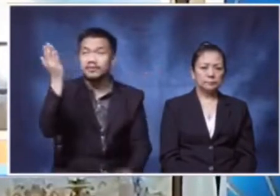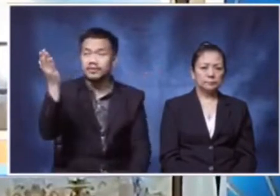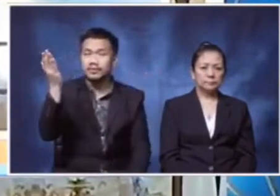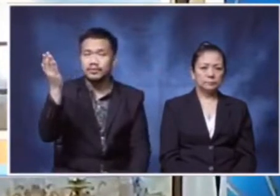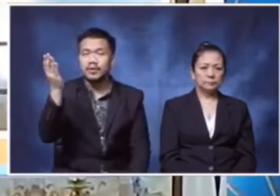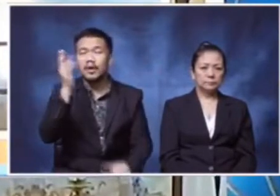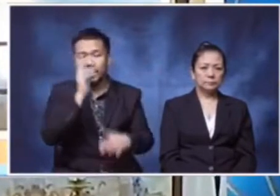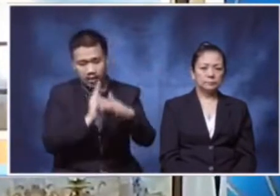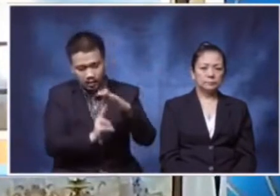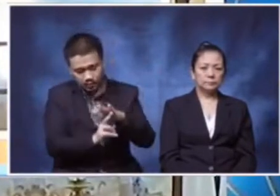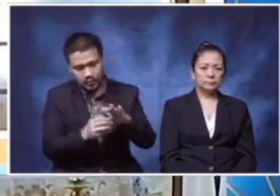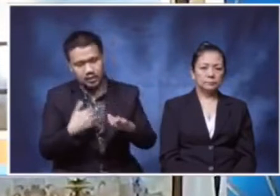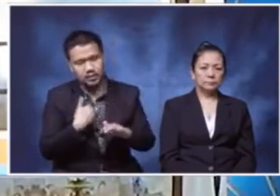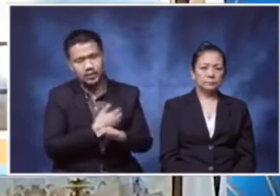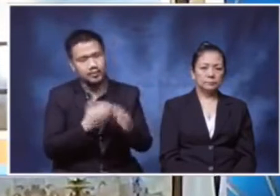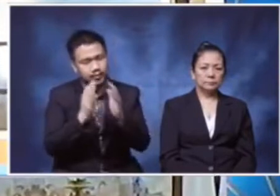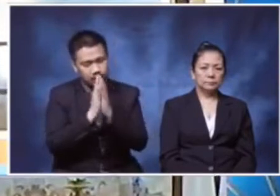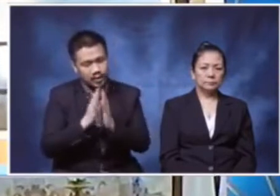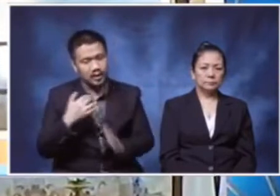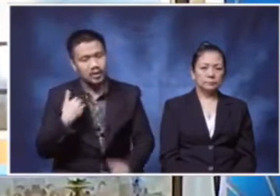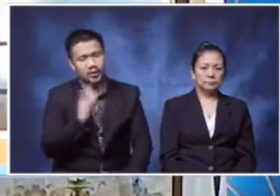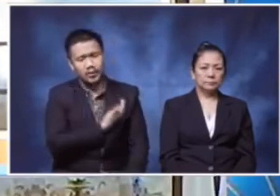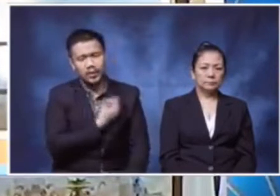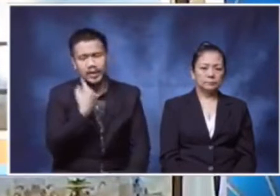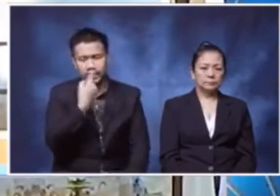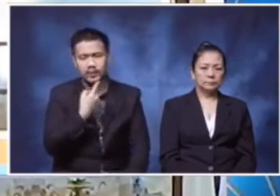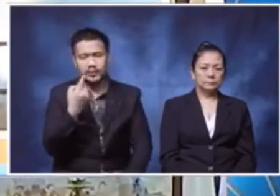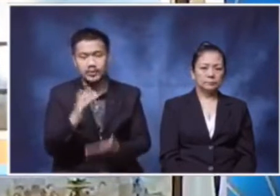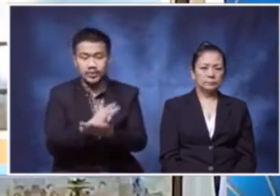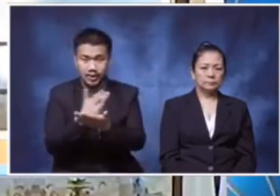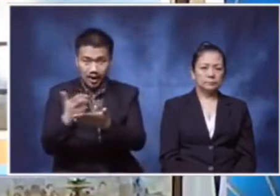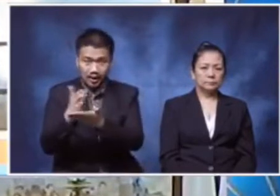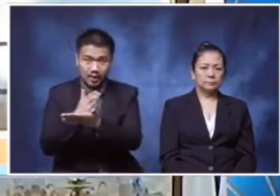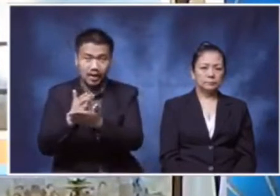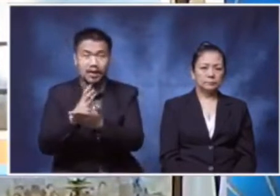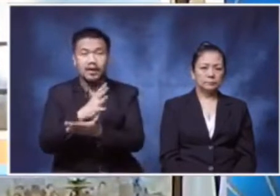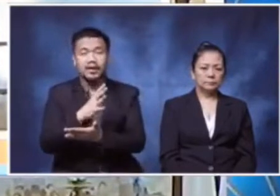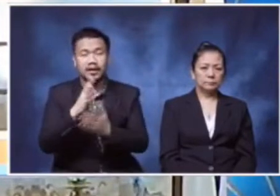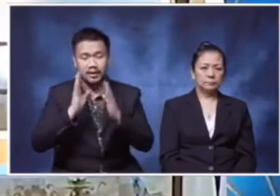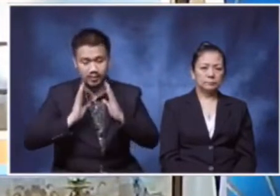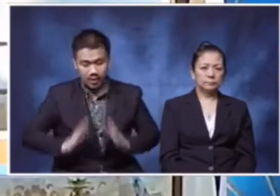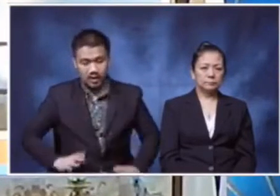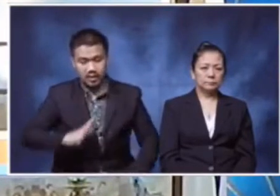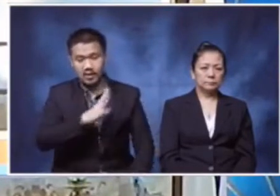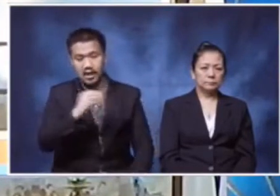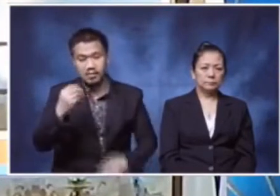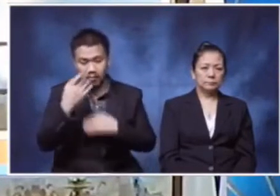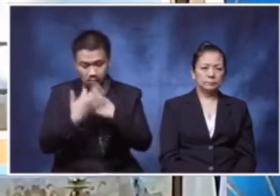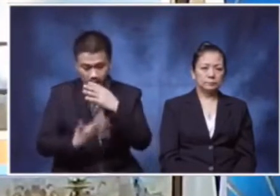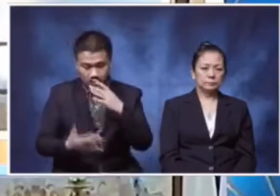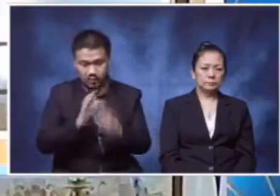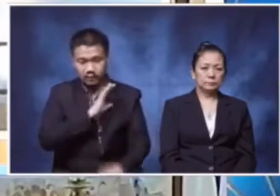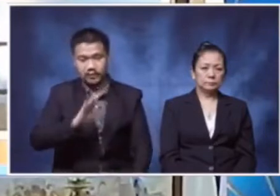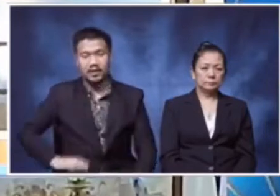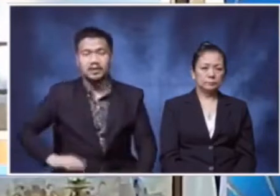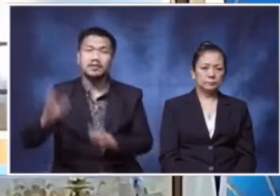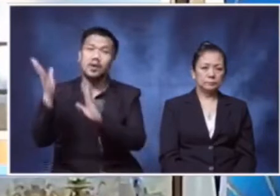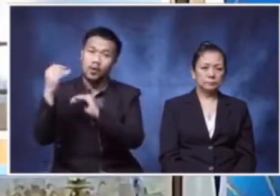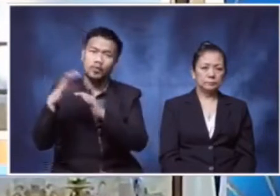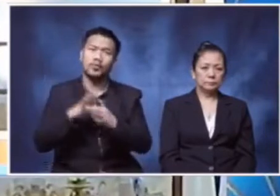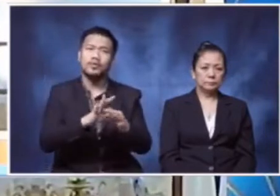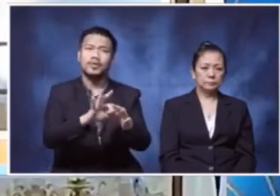iyo. Isinasamo namin kaming magsasalo-salo sa katawan at dugo ni Kristo ay mabuklod